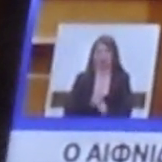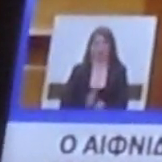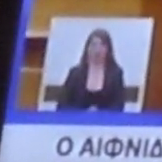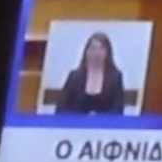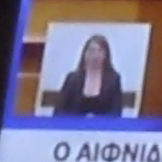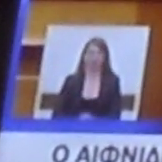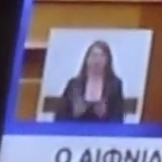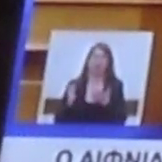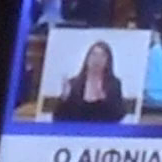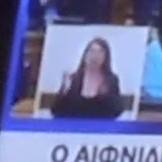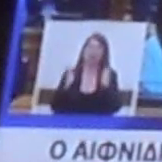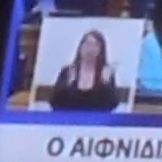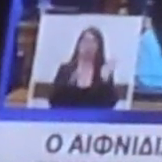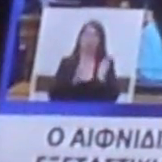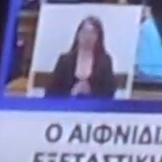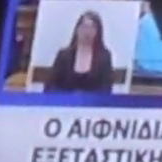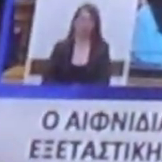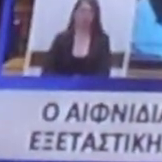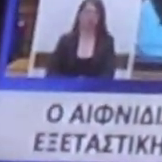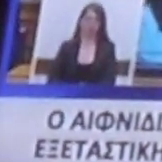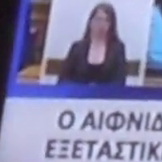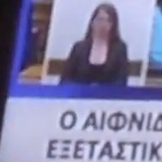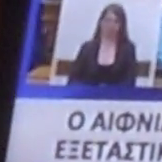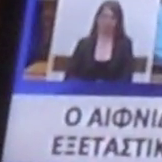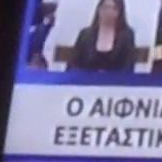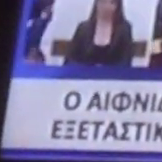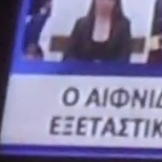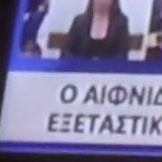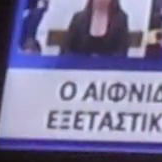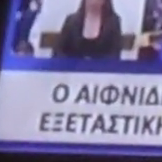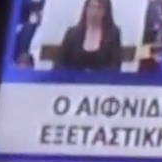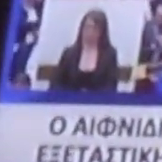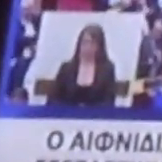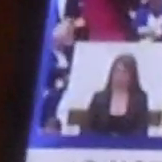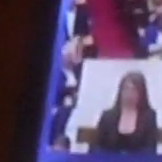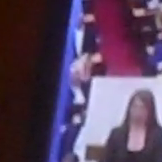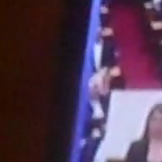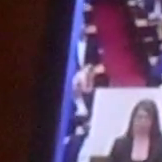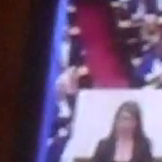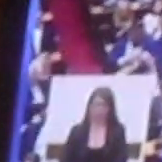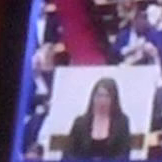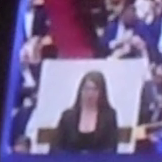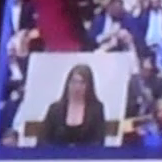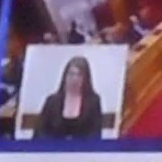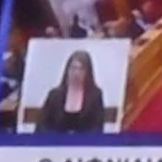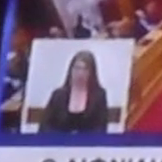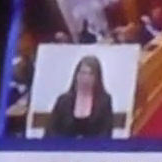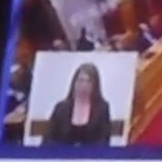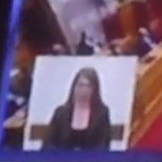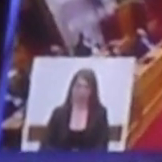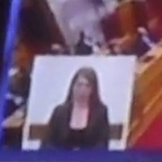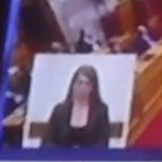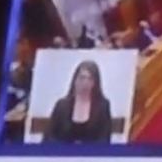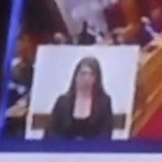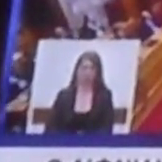μας, δεν είναι ότι πέρασε η συμφωνία των Πρεσπών, τελειώσαμε. Δεν υπάρχει μπροστά μας τίποτα άλλο. Έρχονται οι πρέσπες του Αιγαίου, παρακαλώ. Την